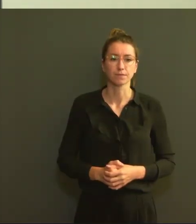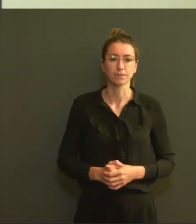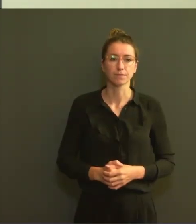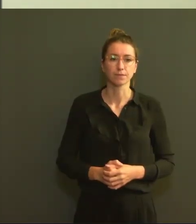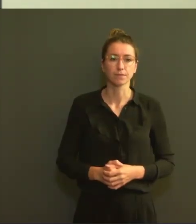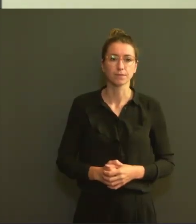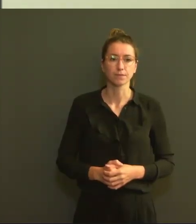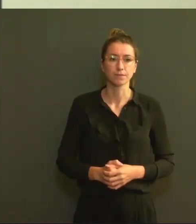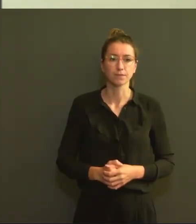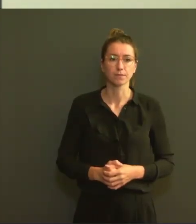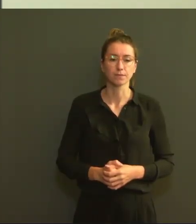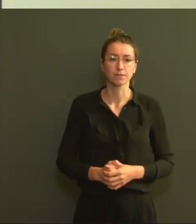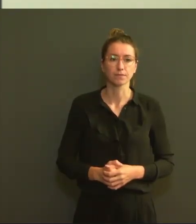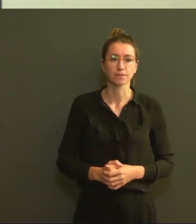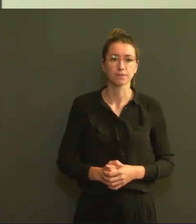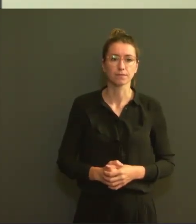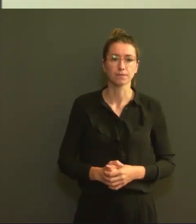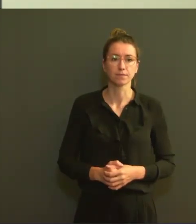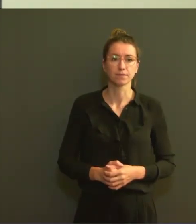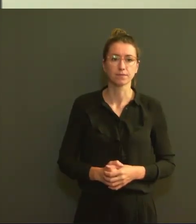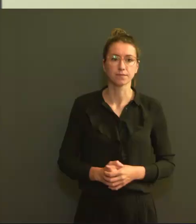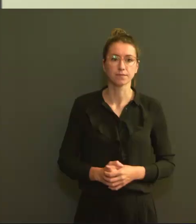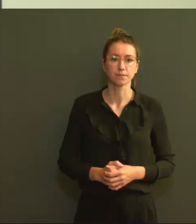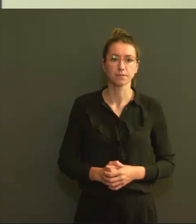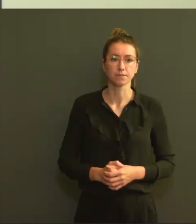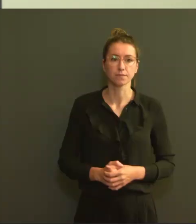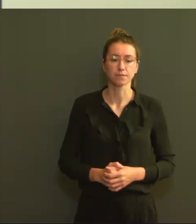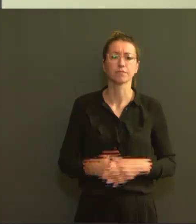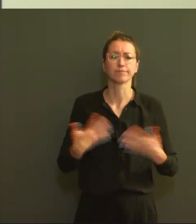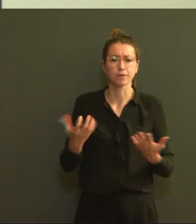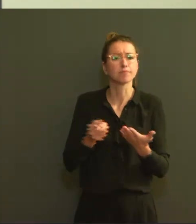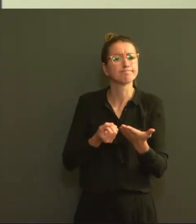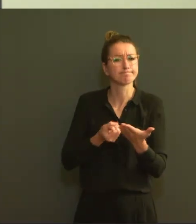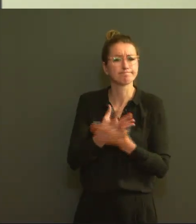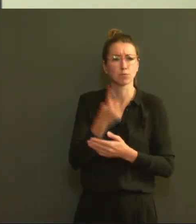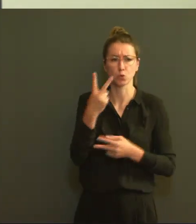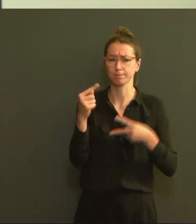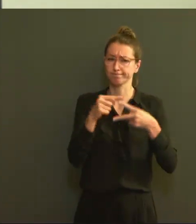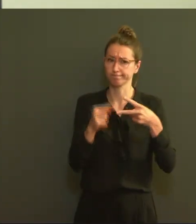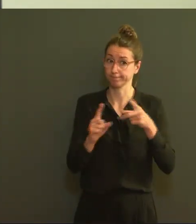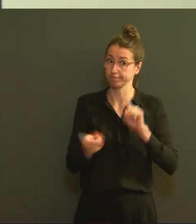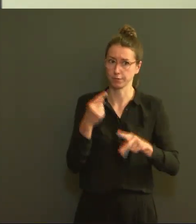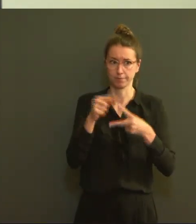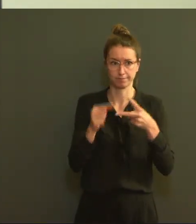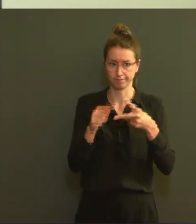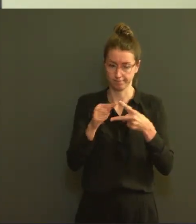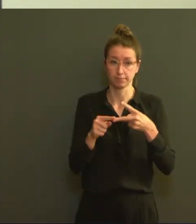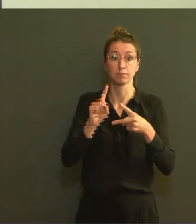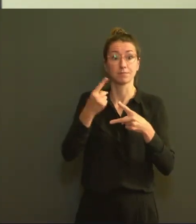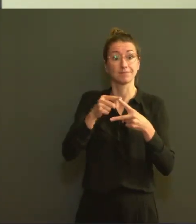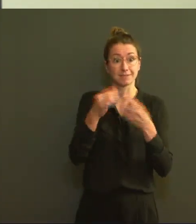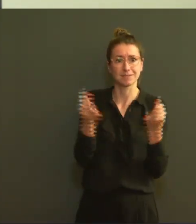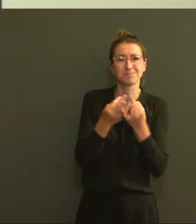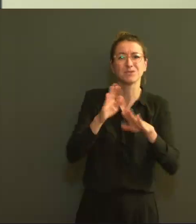Alors, je vais poursuivre par deux messages. L'un plutôt sur l'utilisation de l'air conditionné et de la ventilation